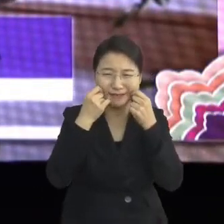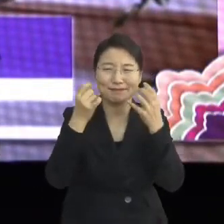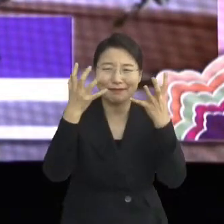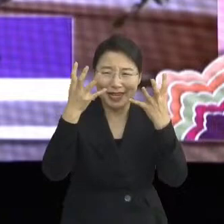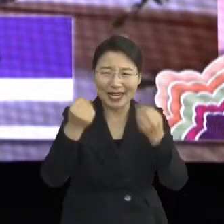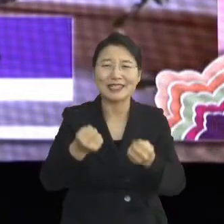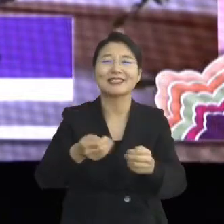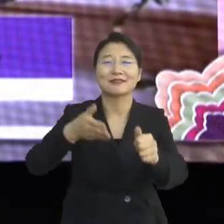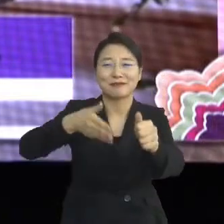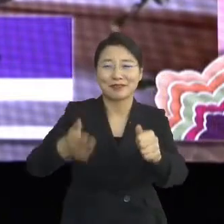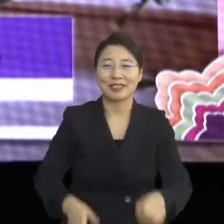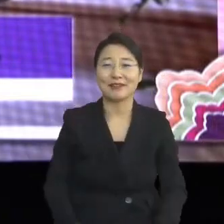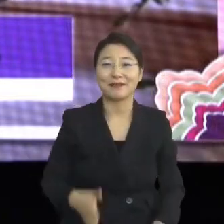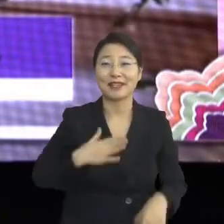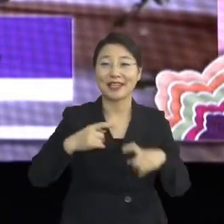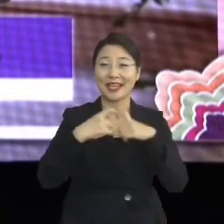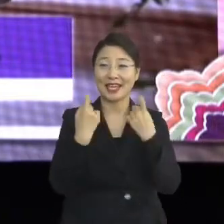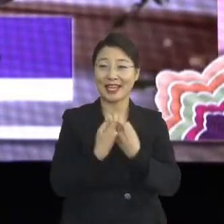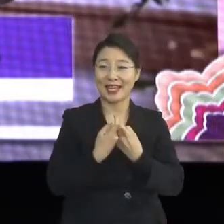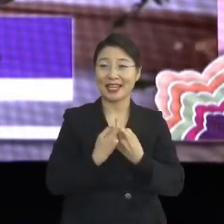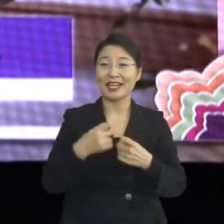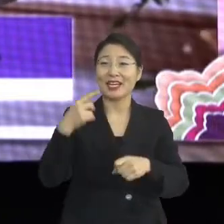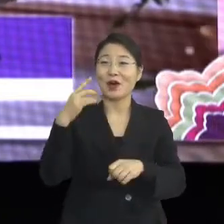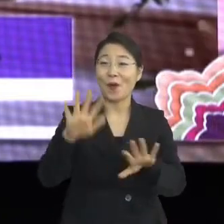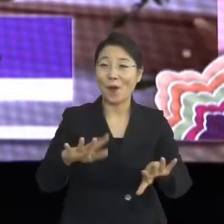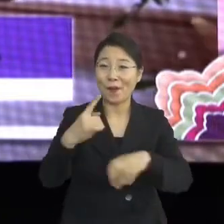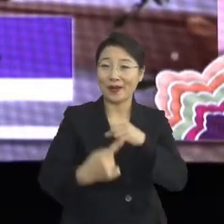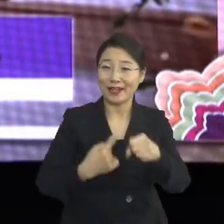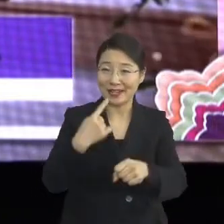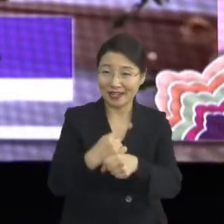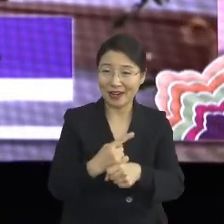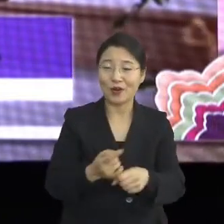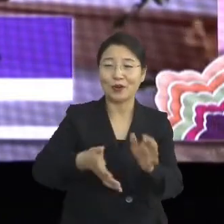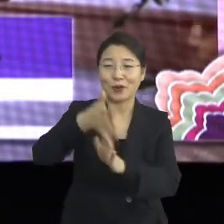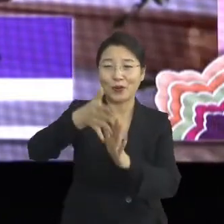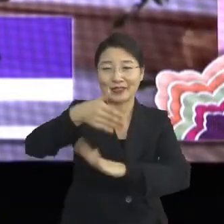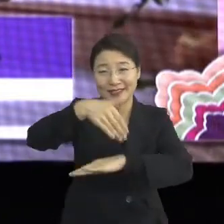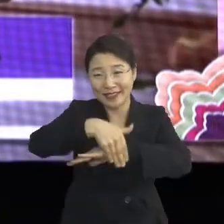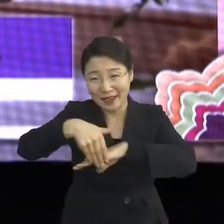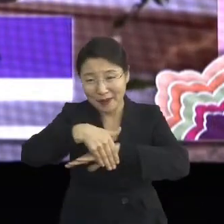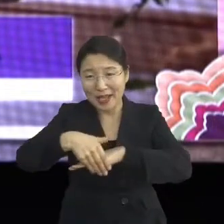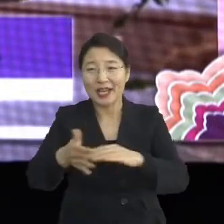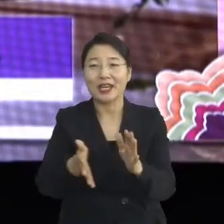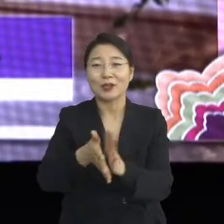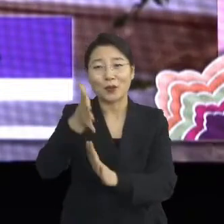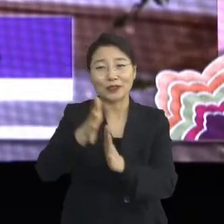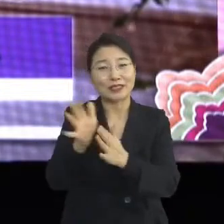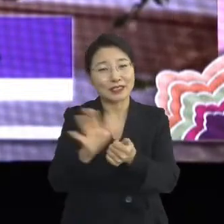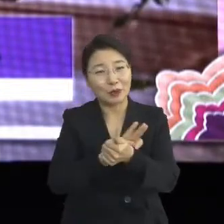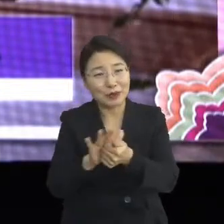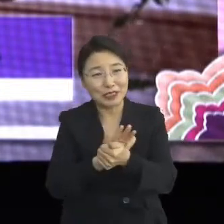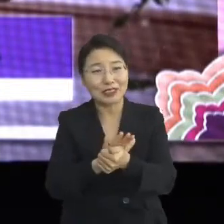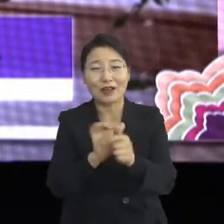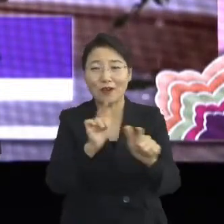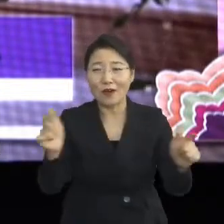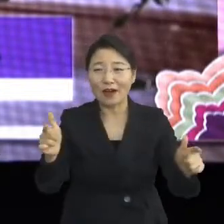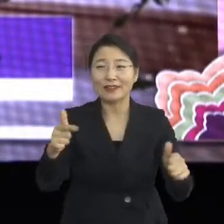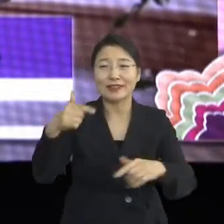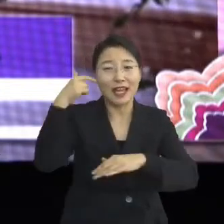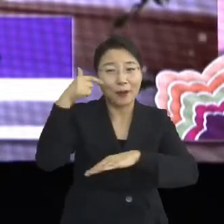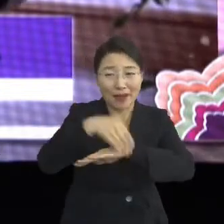좋겠습니다. 개인적으로 바라기는 2024년도부터 도시를 계획하고 또 도시 서비스를 이렇게 만드실